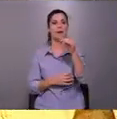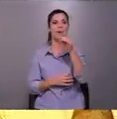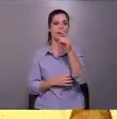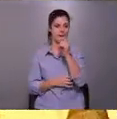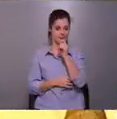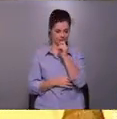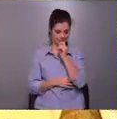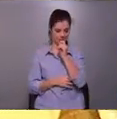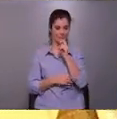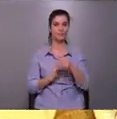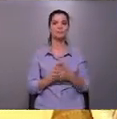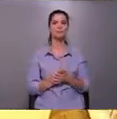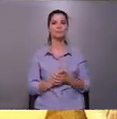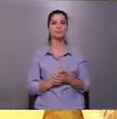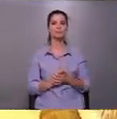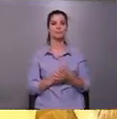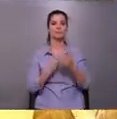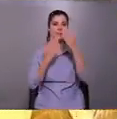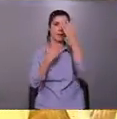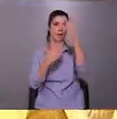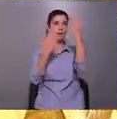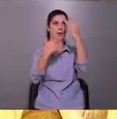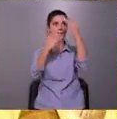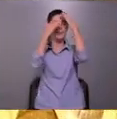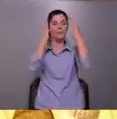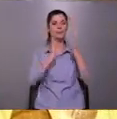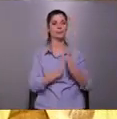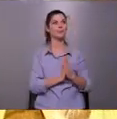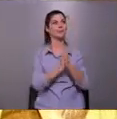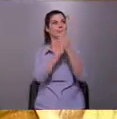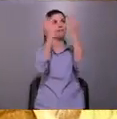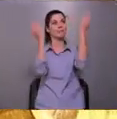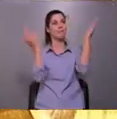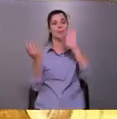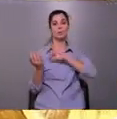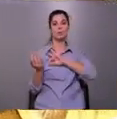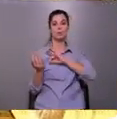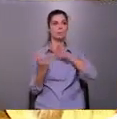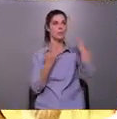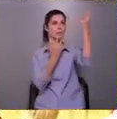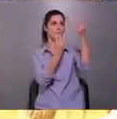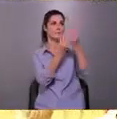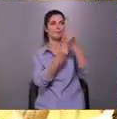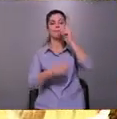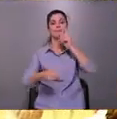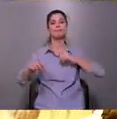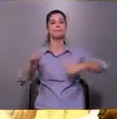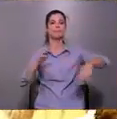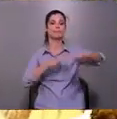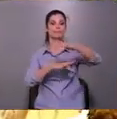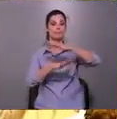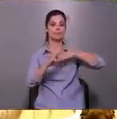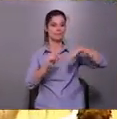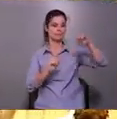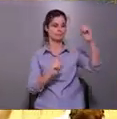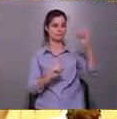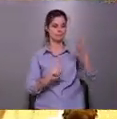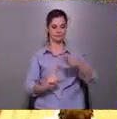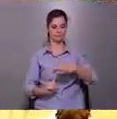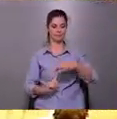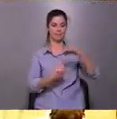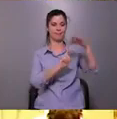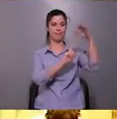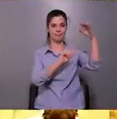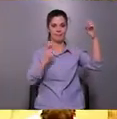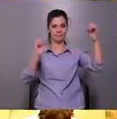nostra morte. Amen. Ave Maria, piena di grazia, il Signore è con te. Tu sei benedetta fra